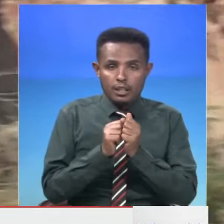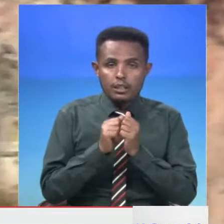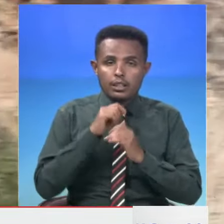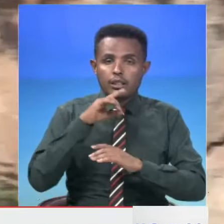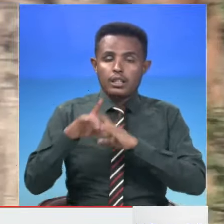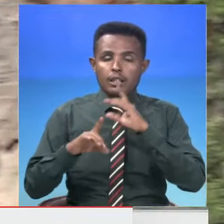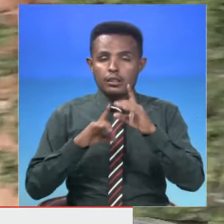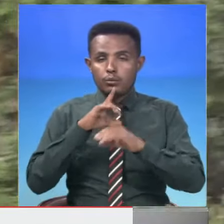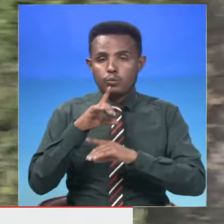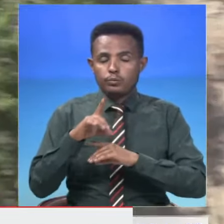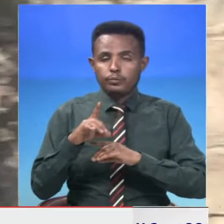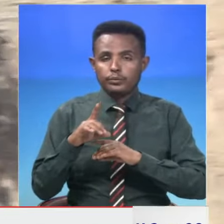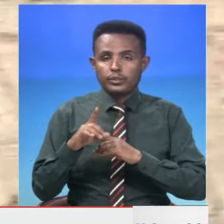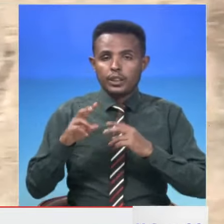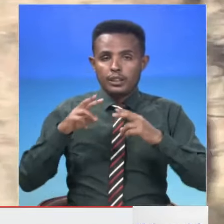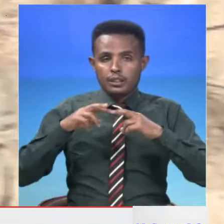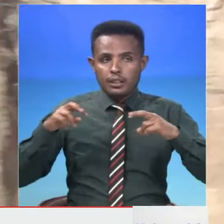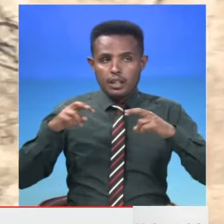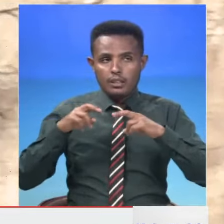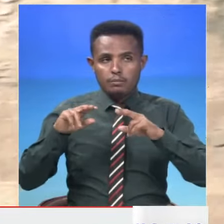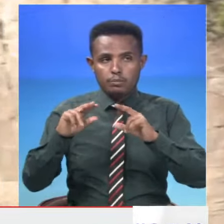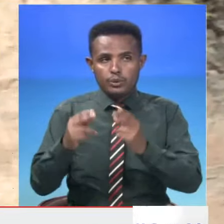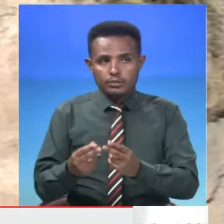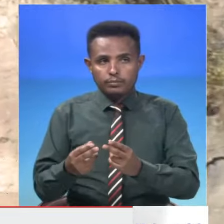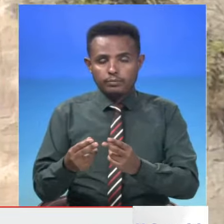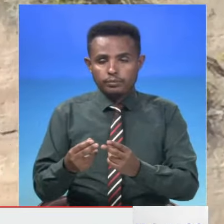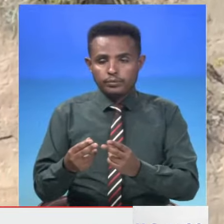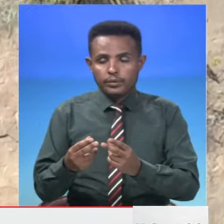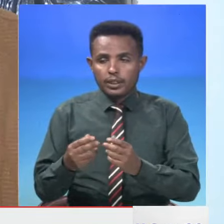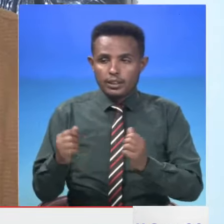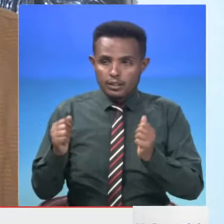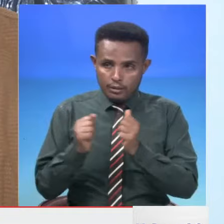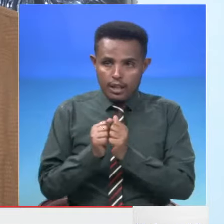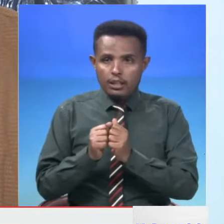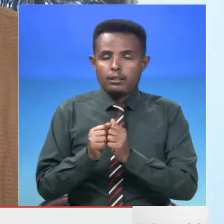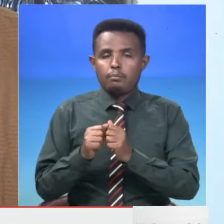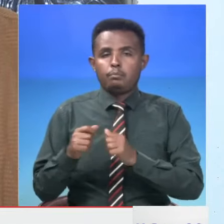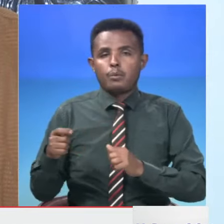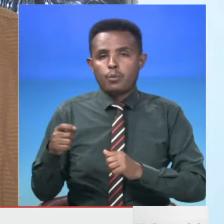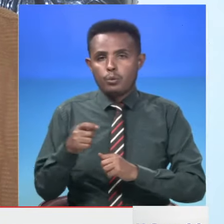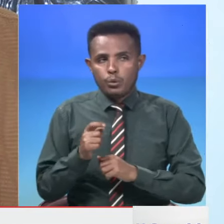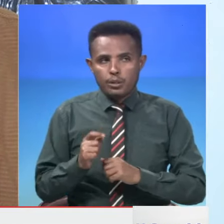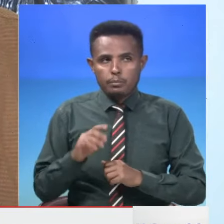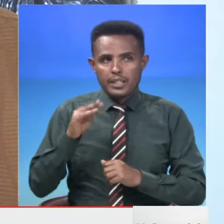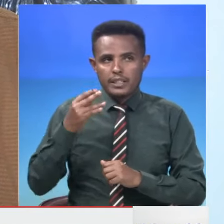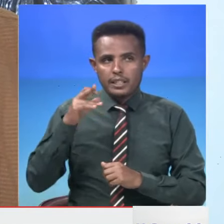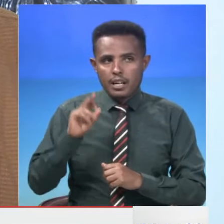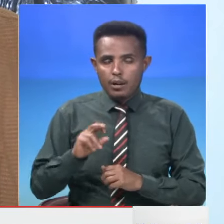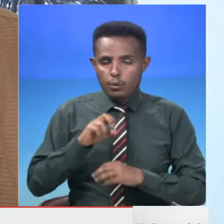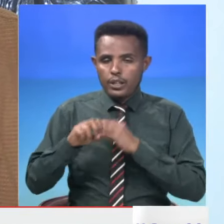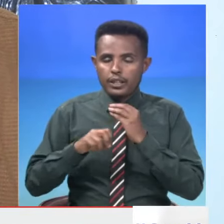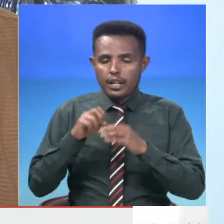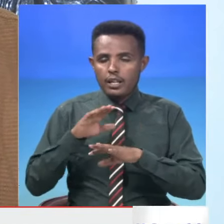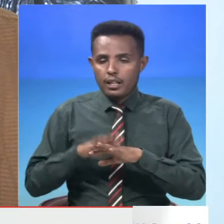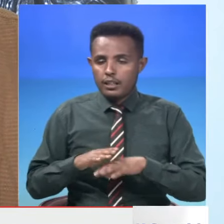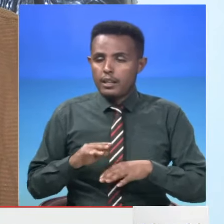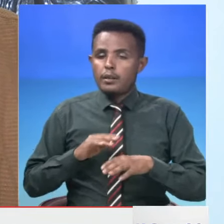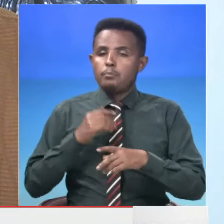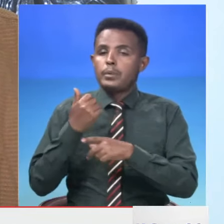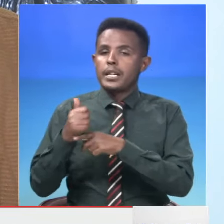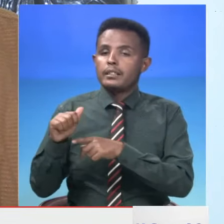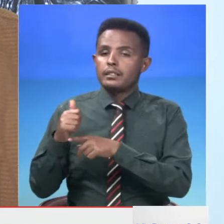ከክልሉ የጥናት ቡድን ችን ጋር አብረን በመሆን በሚዳ ወረዳ ላይ የብረት